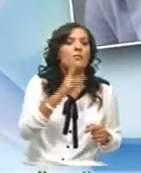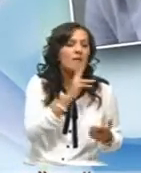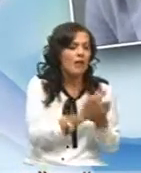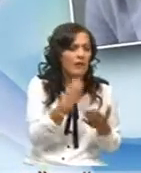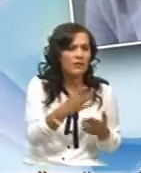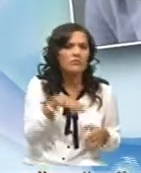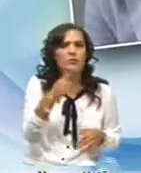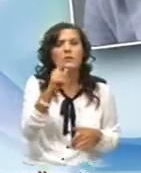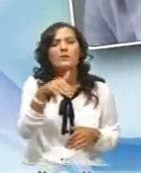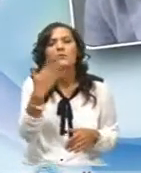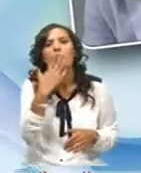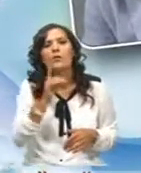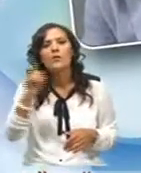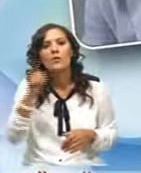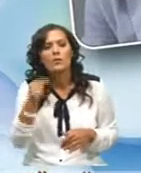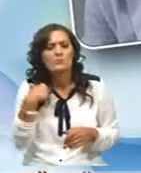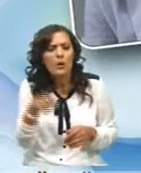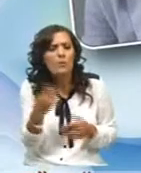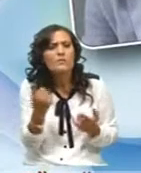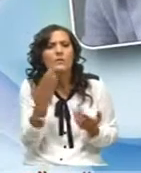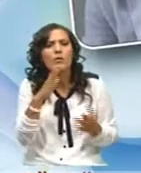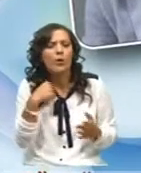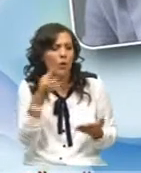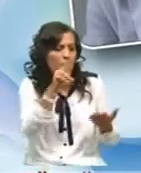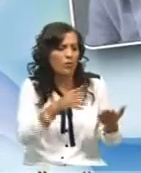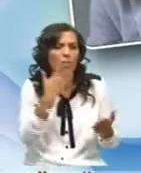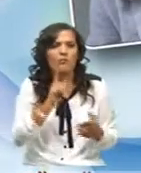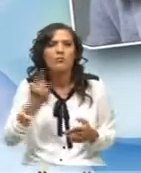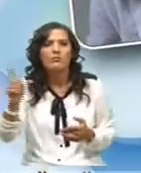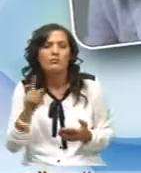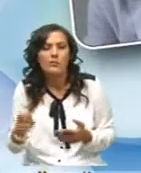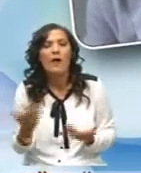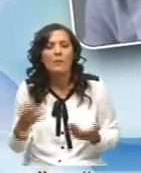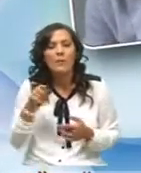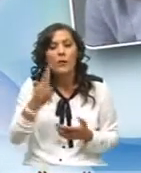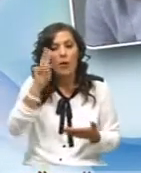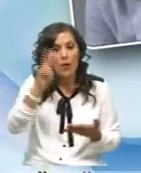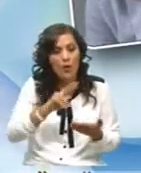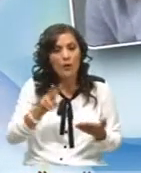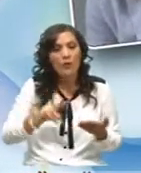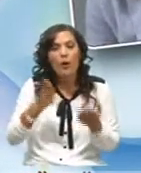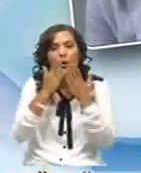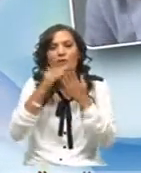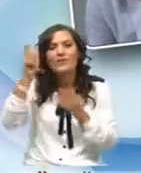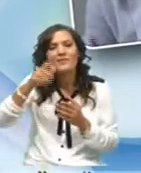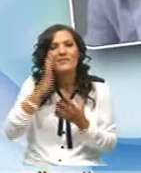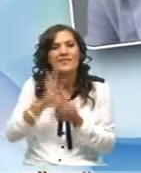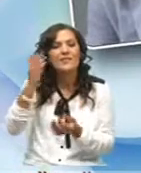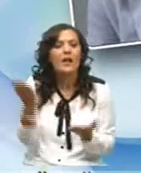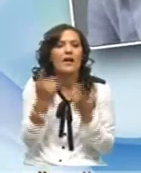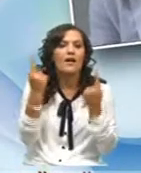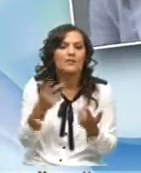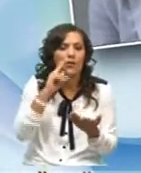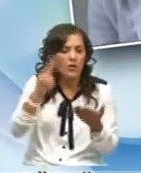ağzına karar veriyor de sonra okula gidiyoruz dönüşler yoktu o zaman okul giderdik ama şöyle okuyan kesim daha azdı Evet doğru